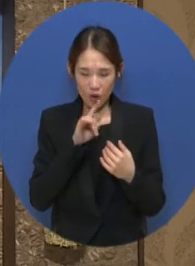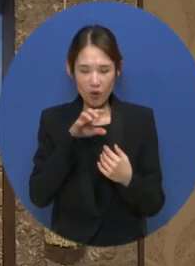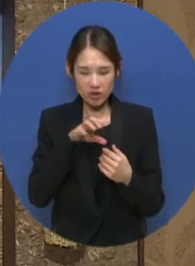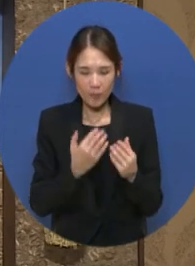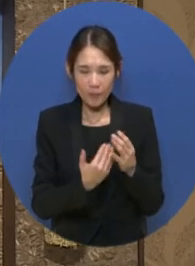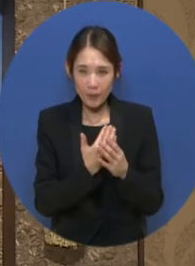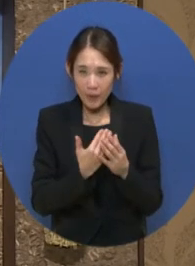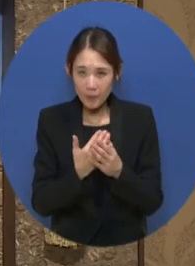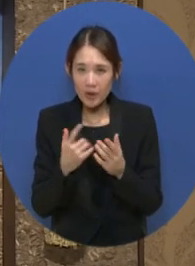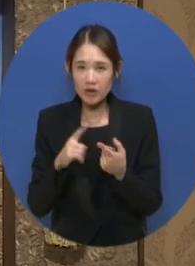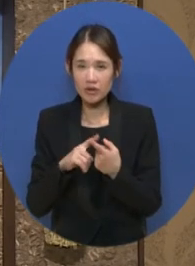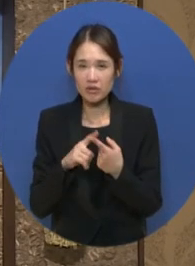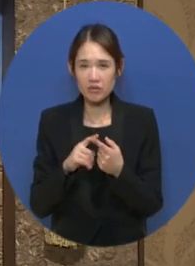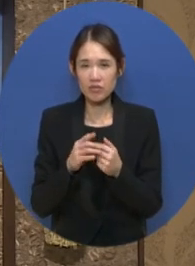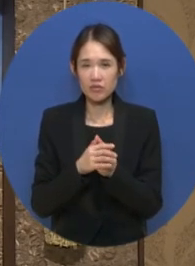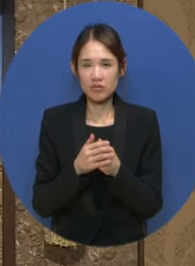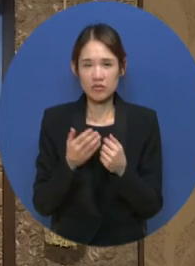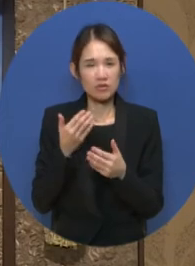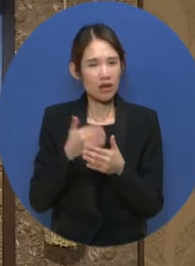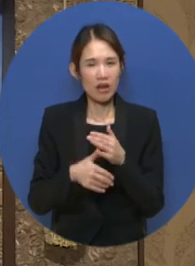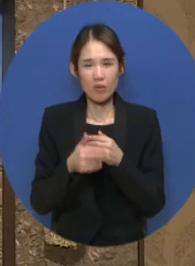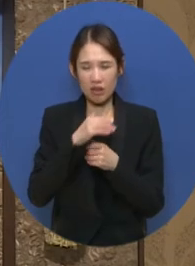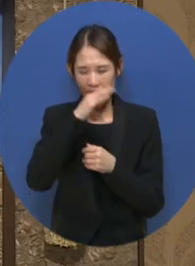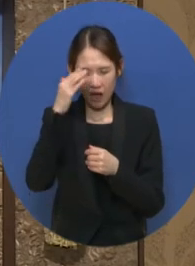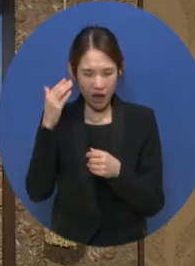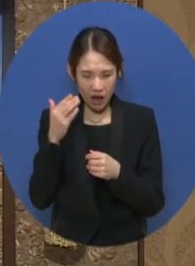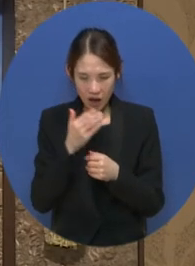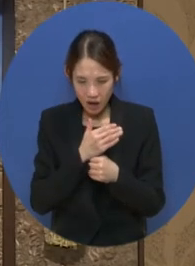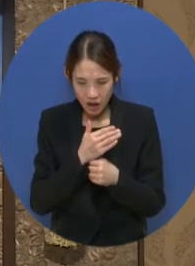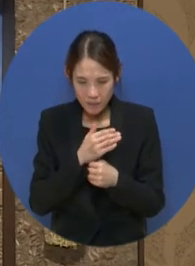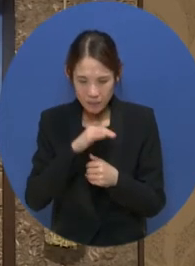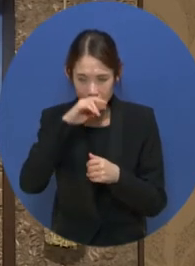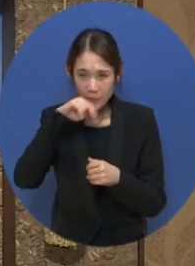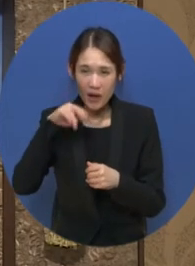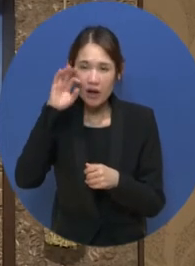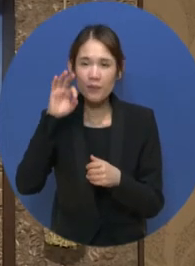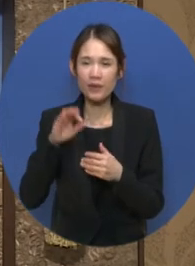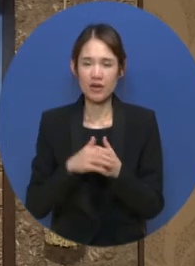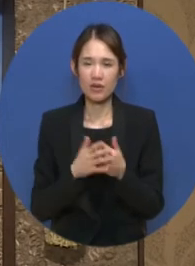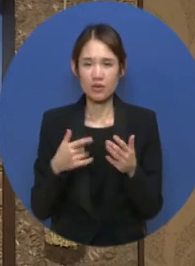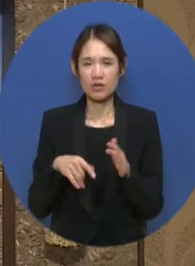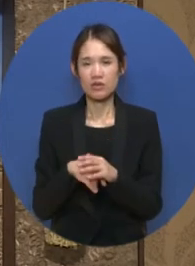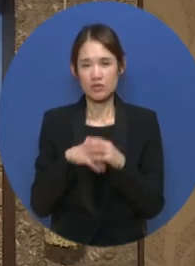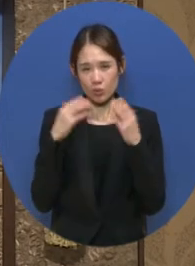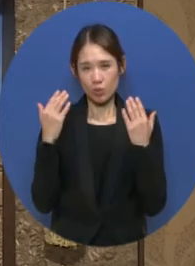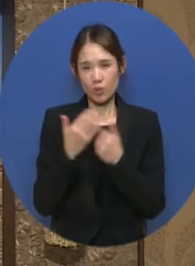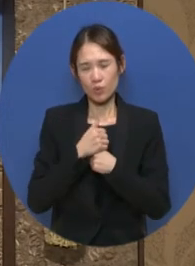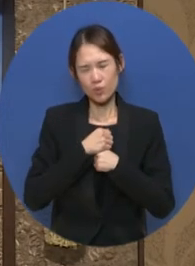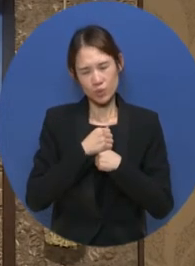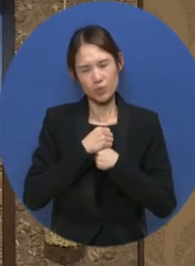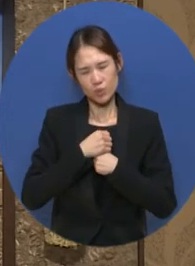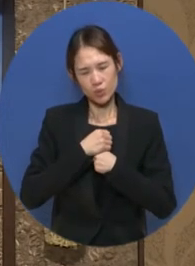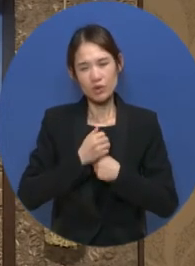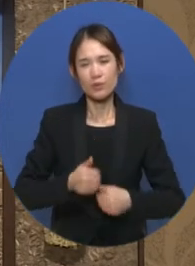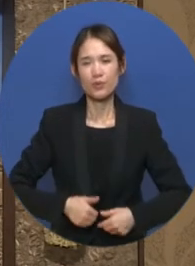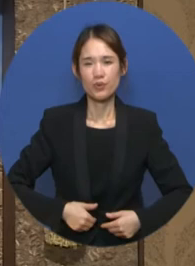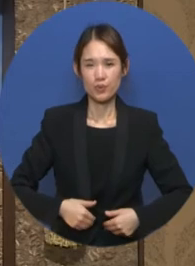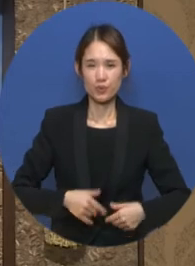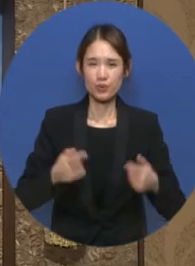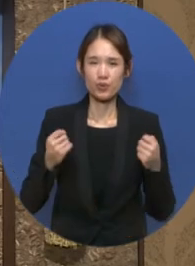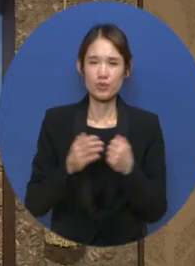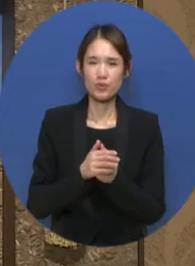버려진 것들을 사실은 이제 여가 없이 쉽게 접할 수 있기 때문에요 그런 부분들은 좀 모두가 조금 더 조심해야 되지 않을까 그래서